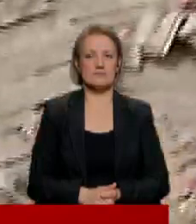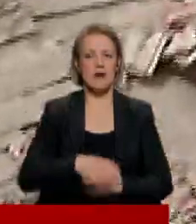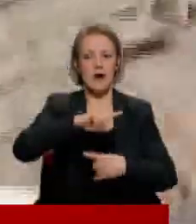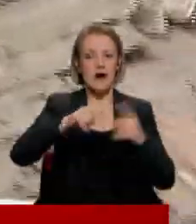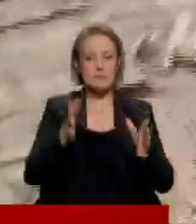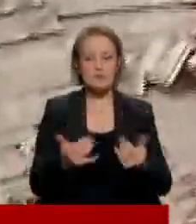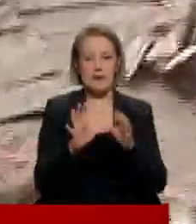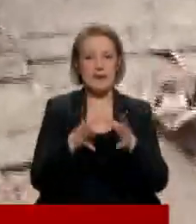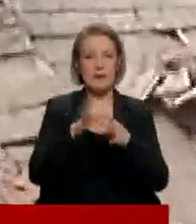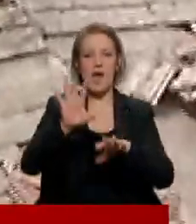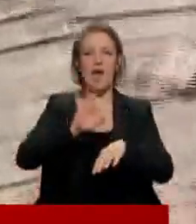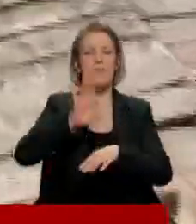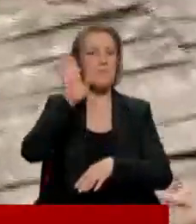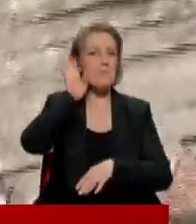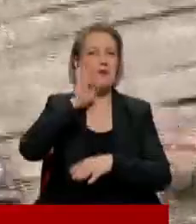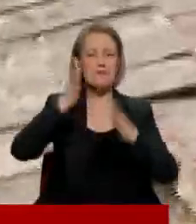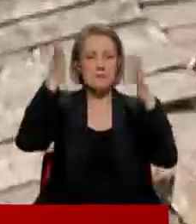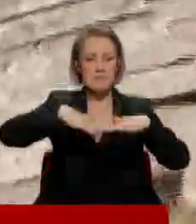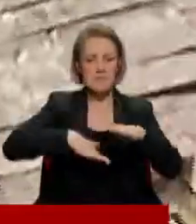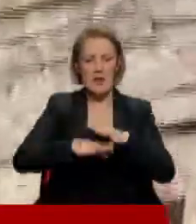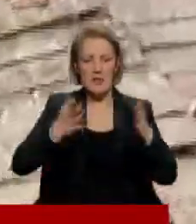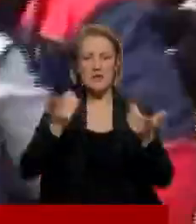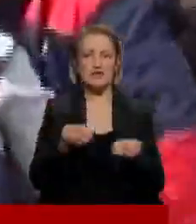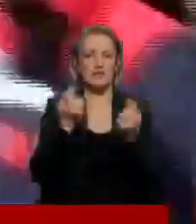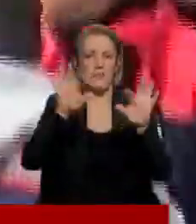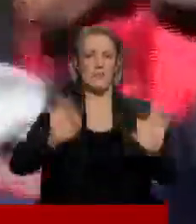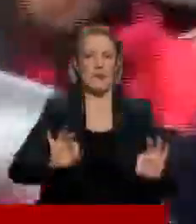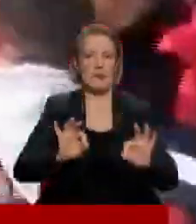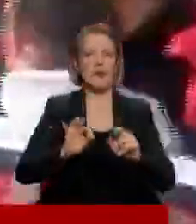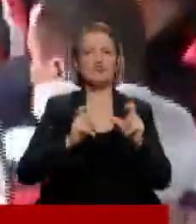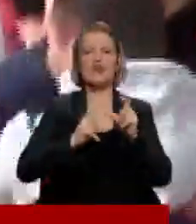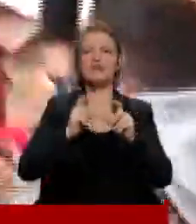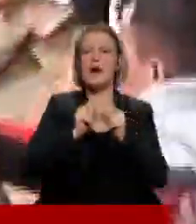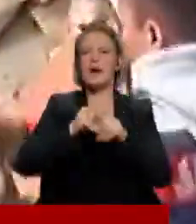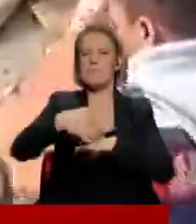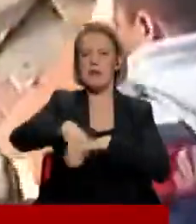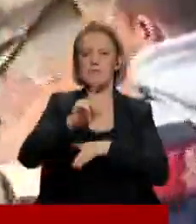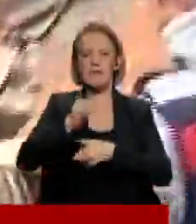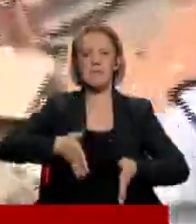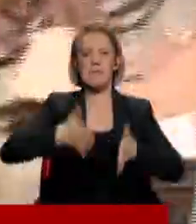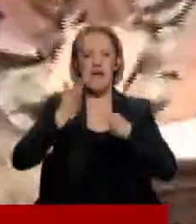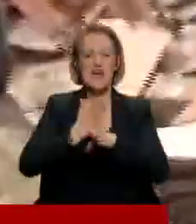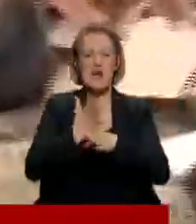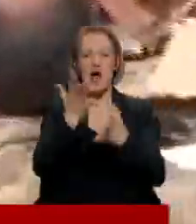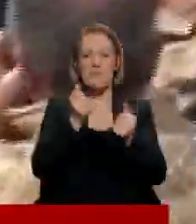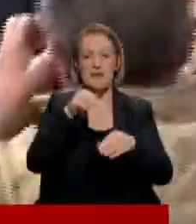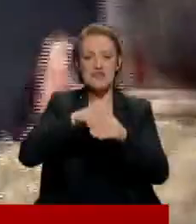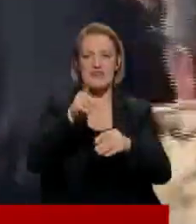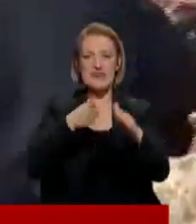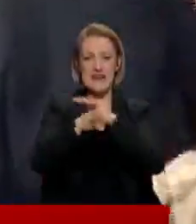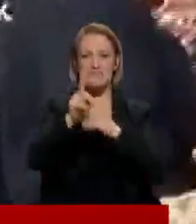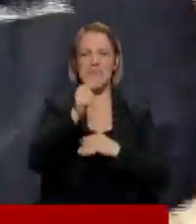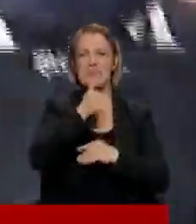Arama kurtarma ekipleri hemen Malatya'daki enkazlarda çalışma başlattı. Şeyh Bayram Mahallesi'ndeki bir binaya eşyalarını almak için giren baba